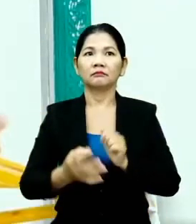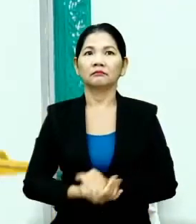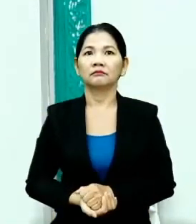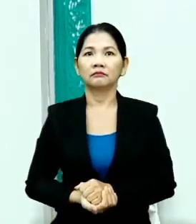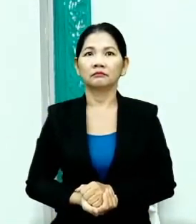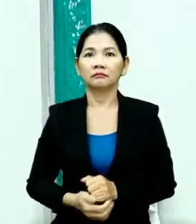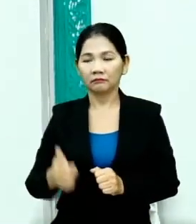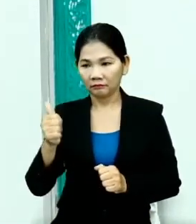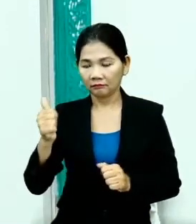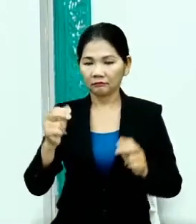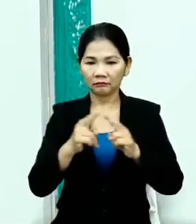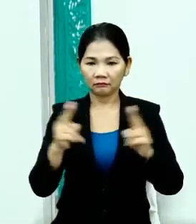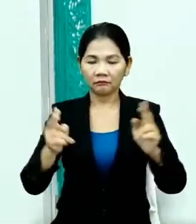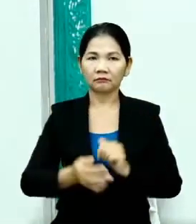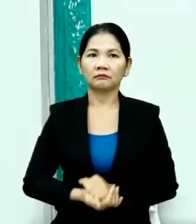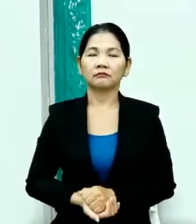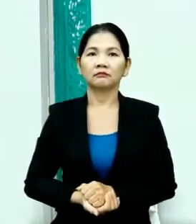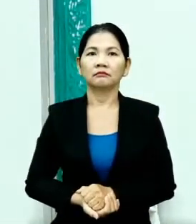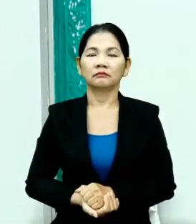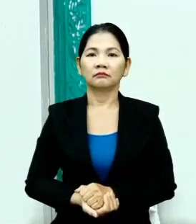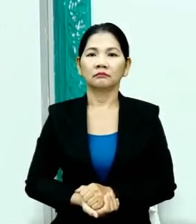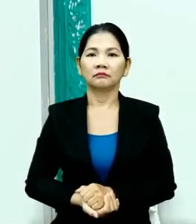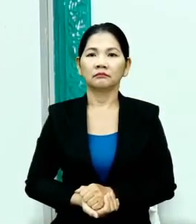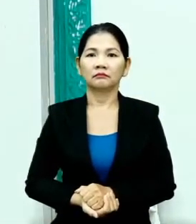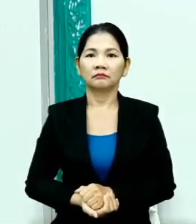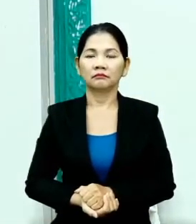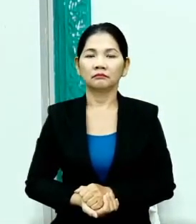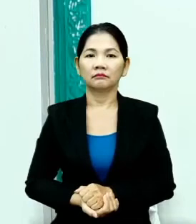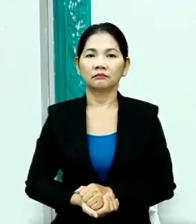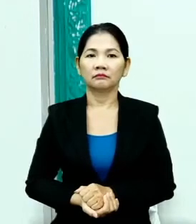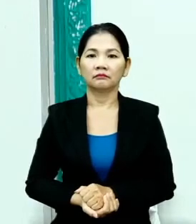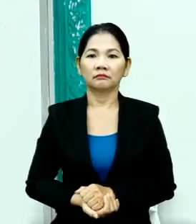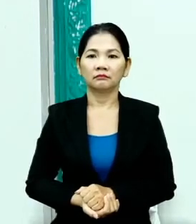Chà, lỡ nà, ta. Mật phê.